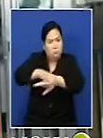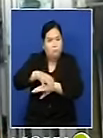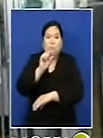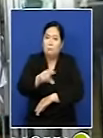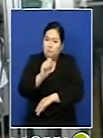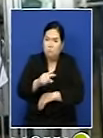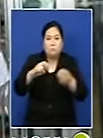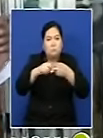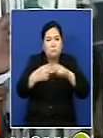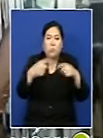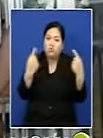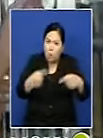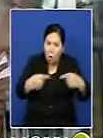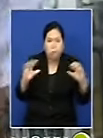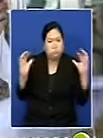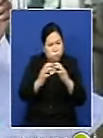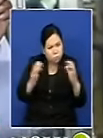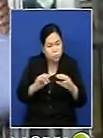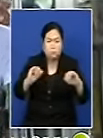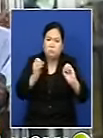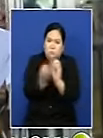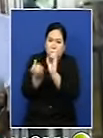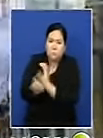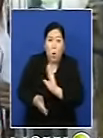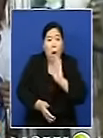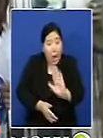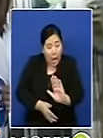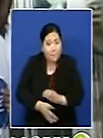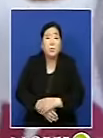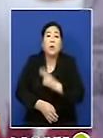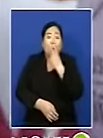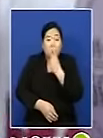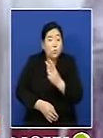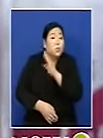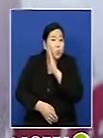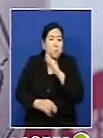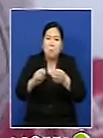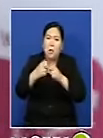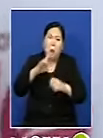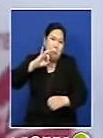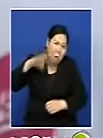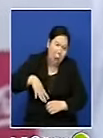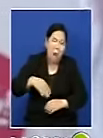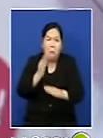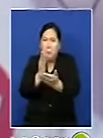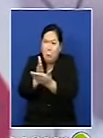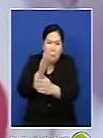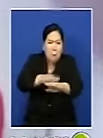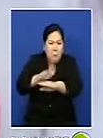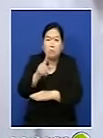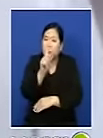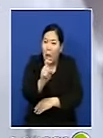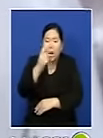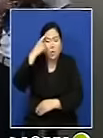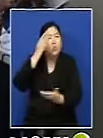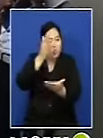การกระทบกระทั่งกันหากสถานการณ์ควบคุมไม่ได้ก็สั่งยุติเวทีทันทีค่ะ ครับขณะที่โฆษกคณะกรรมการร่างรัฐธรรม